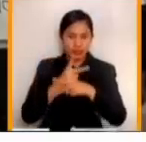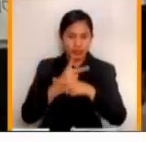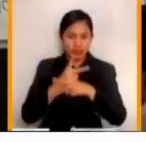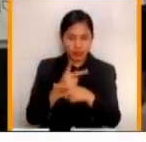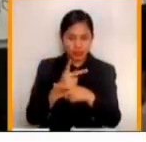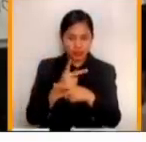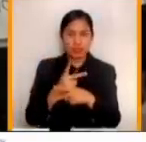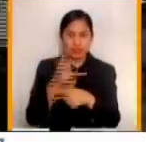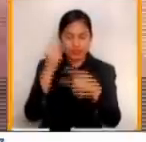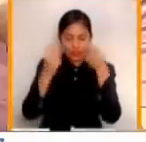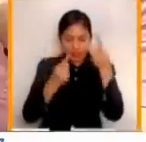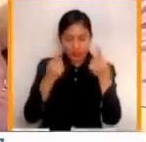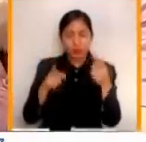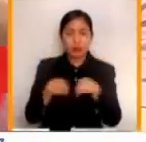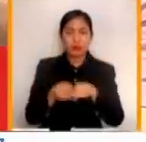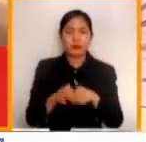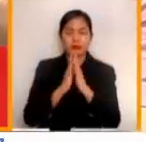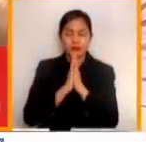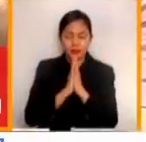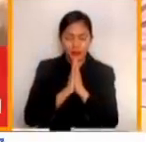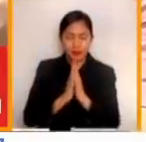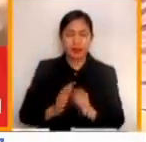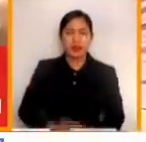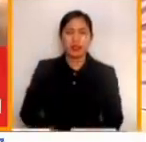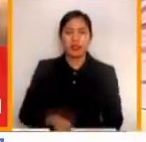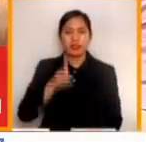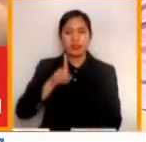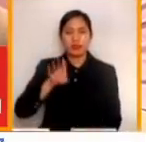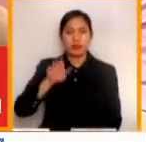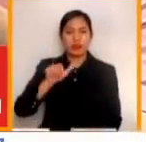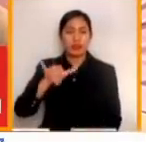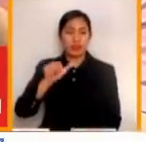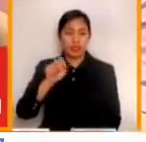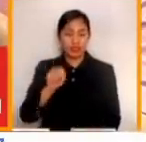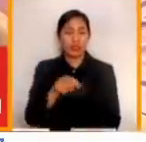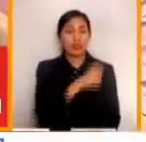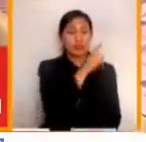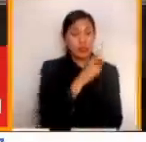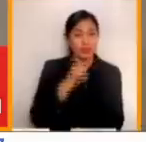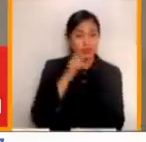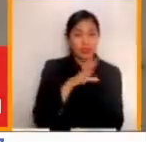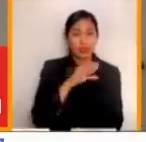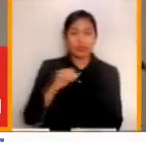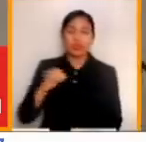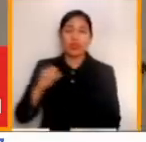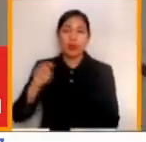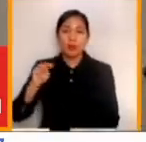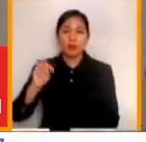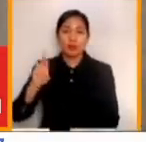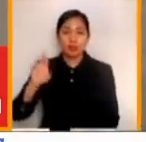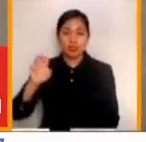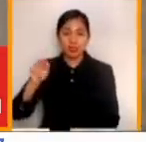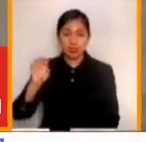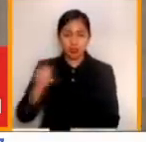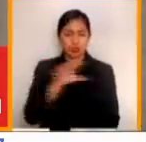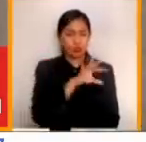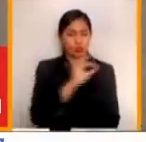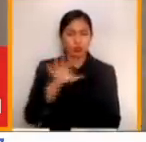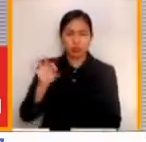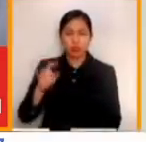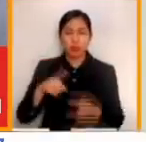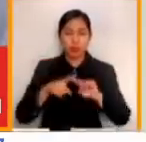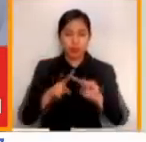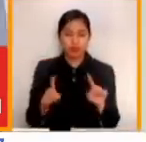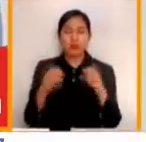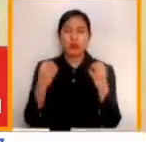pa ng Isang Bayan, sa huli, sina Robredo at Manila Mayor Isko Moreno ang kanilang pinagpilian. Pero higit na marami raw ang pumili kay